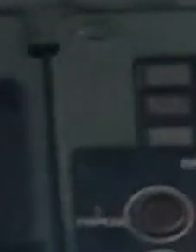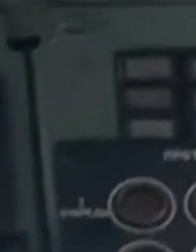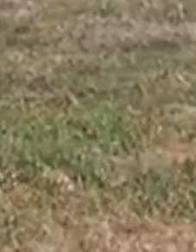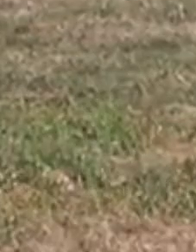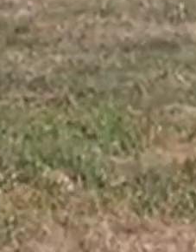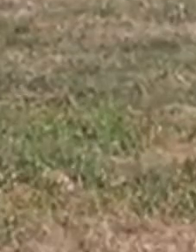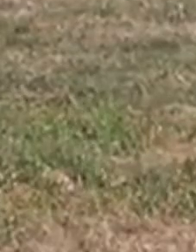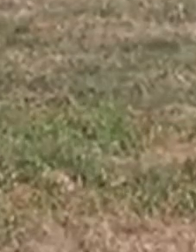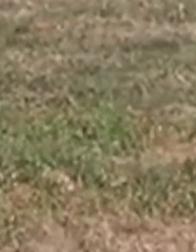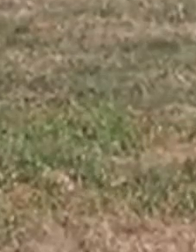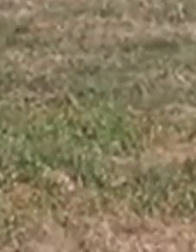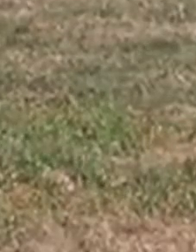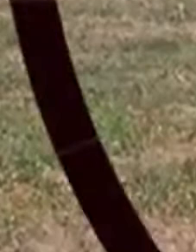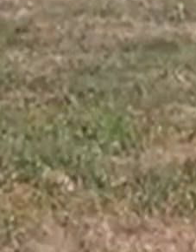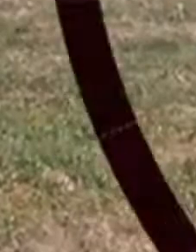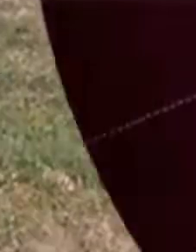расскажу я, Диас Махамбетов.